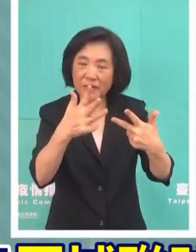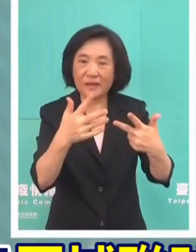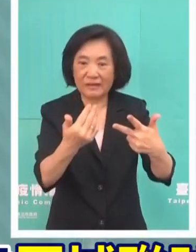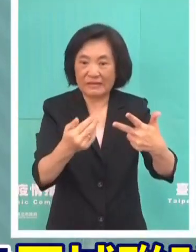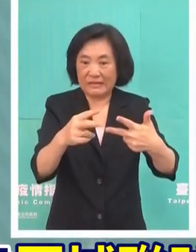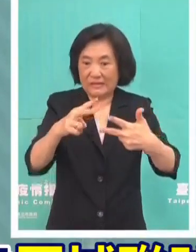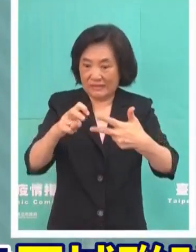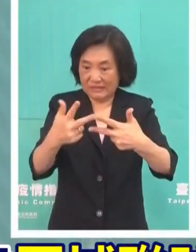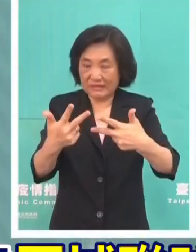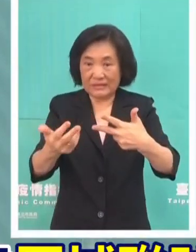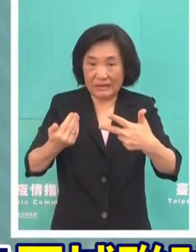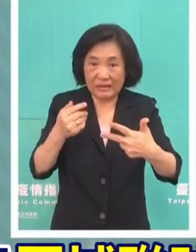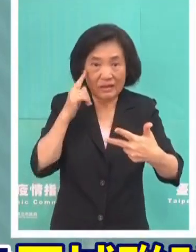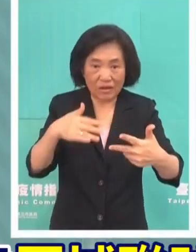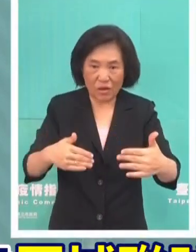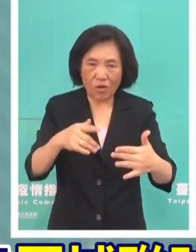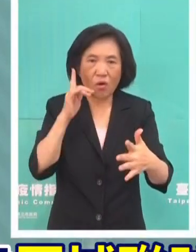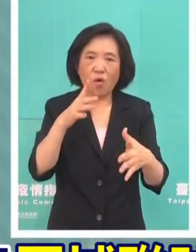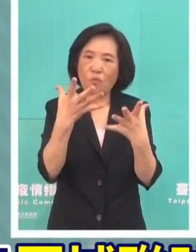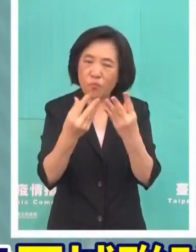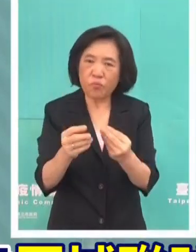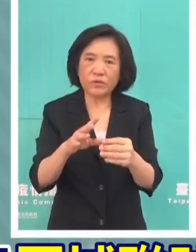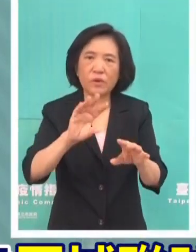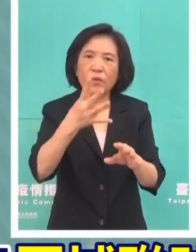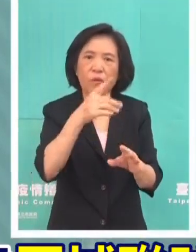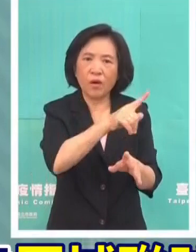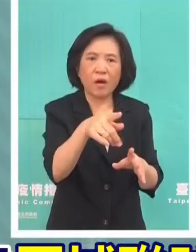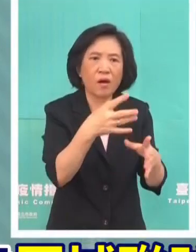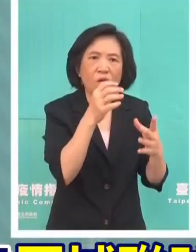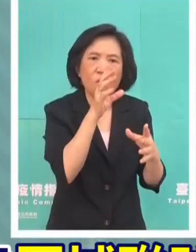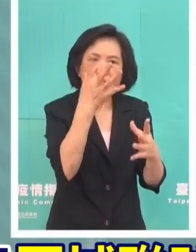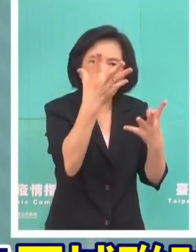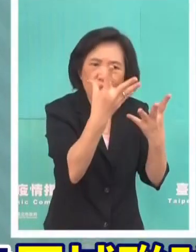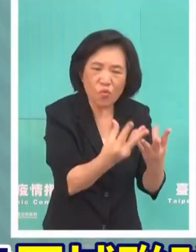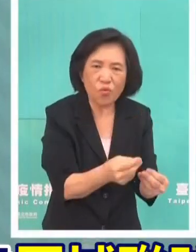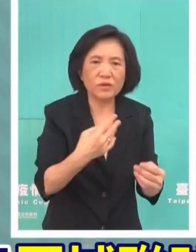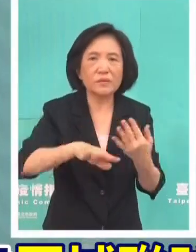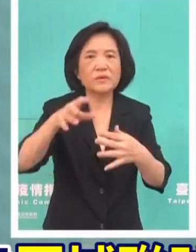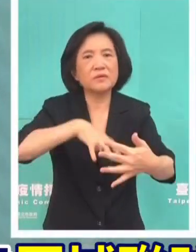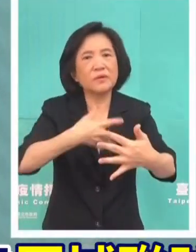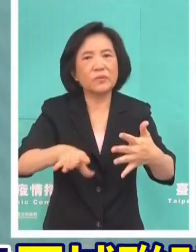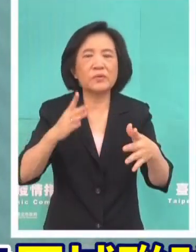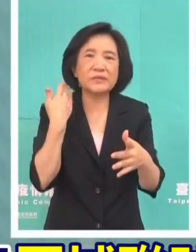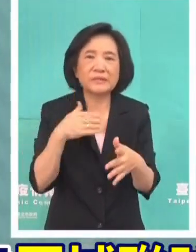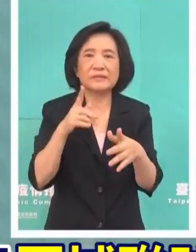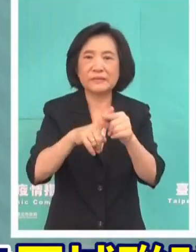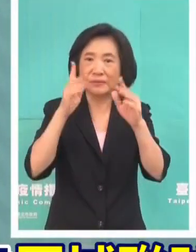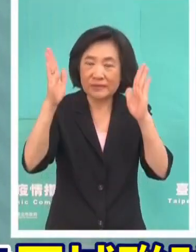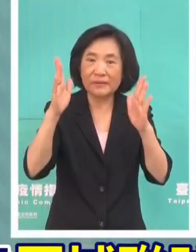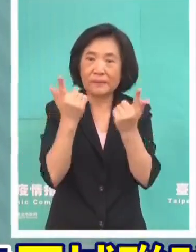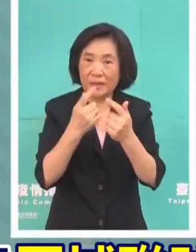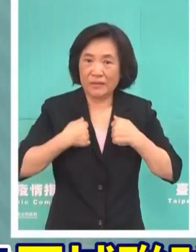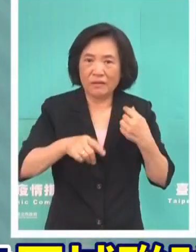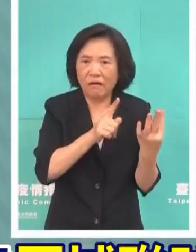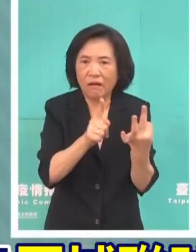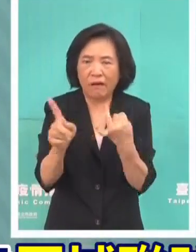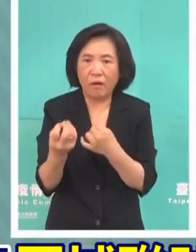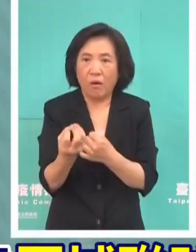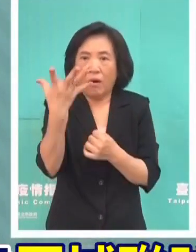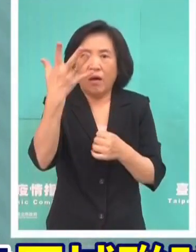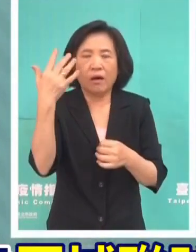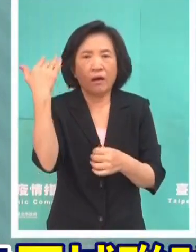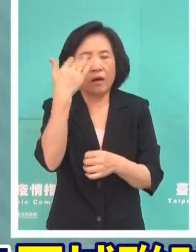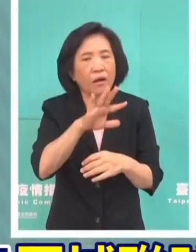周减少，但主要是万华区的确诊数创新低，其他如内湖、士林、中正、北投都不减反